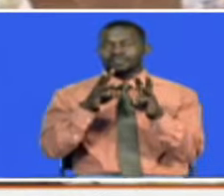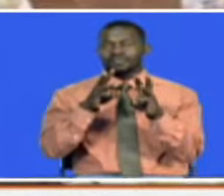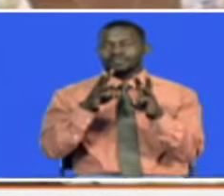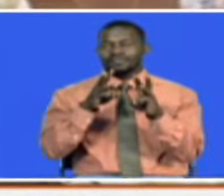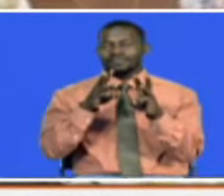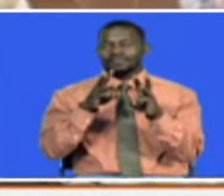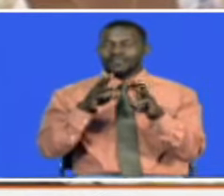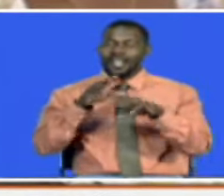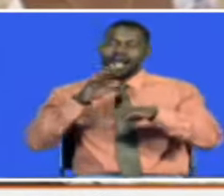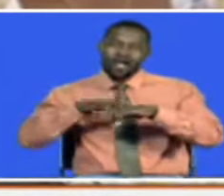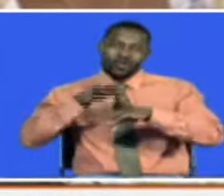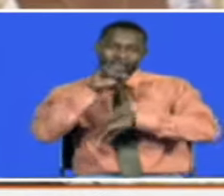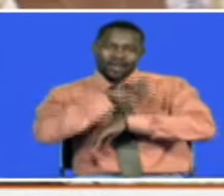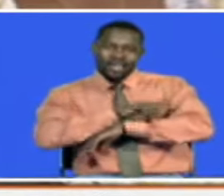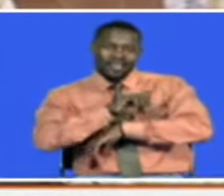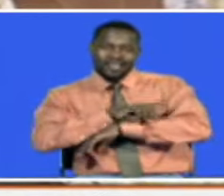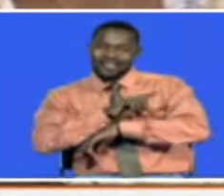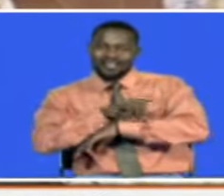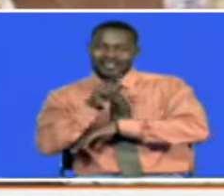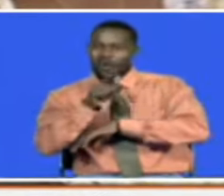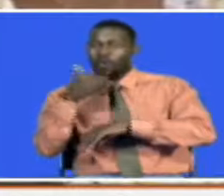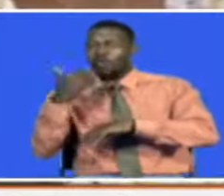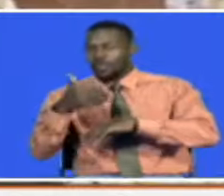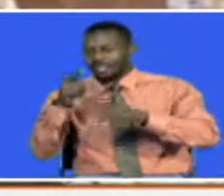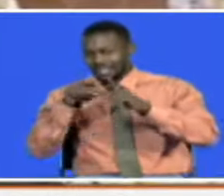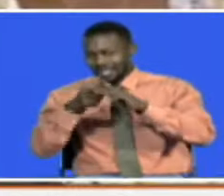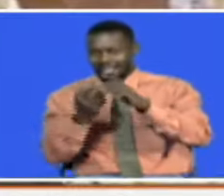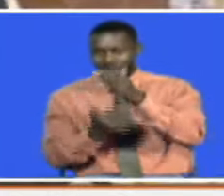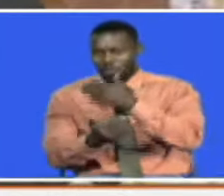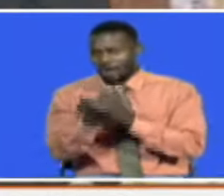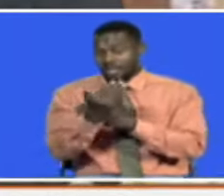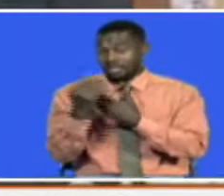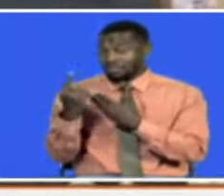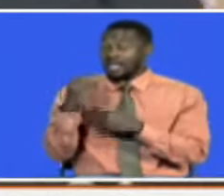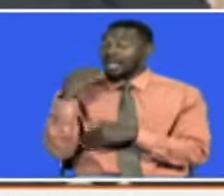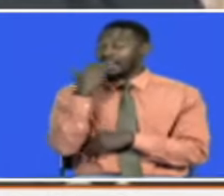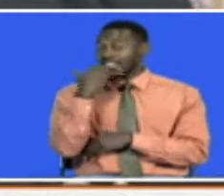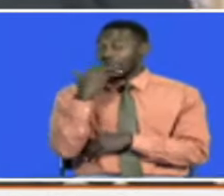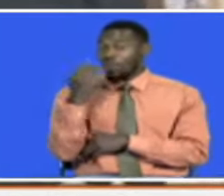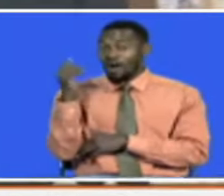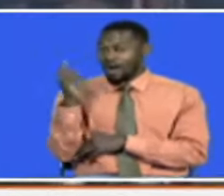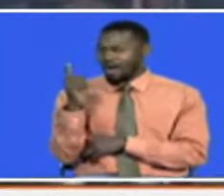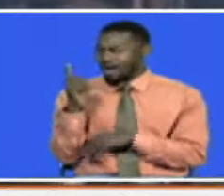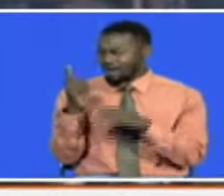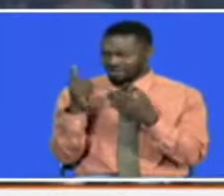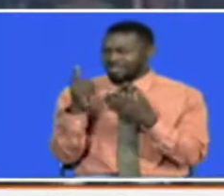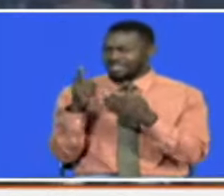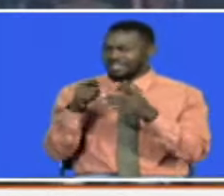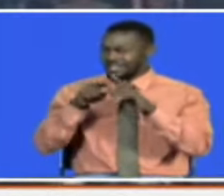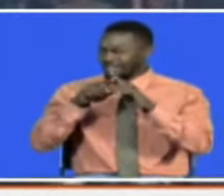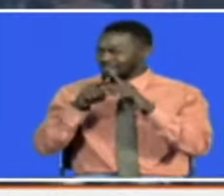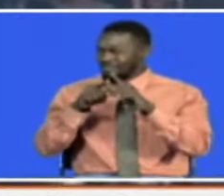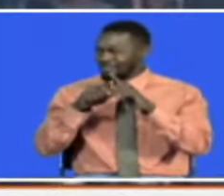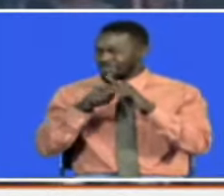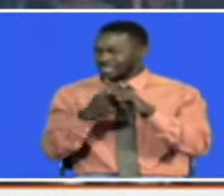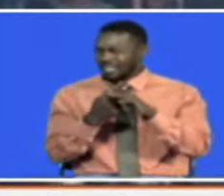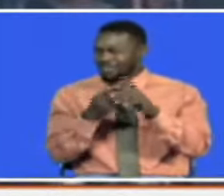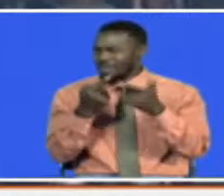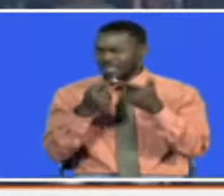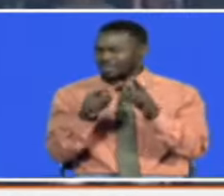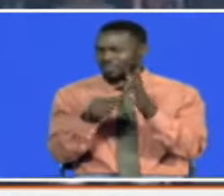Siku njema huonekana asubuhi, na asubuhi ya Geoffrey Rigathi Gachagua ilionekana mapema kuwa ilikuwa na mikosi.